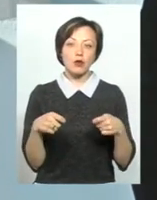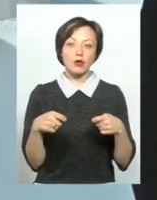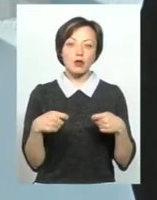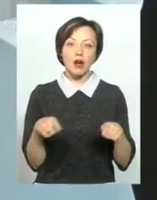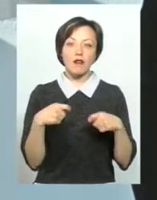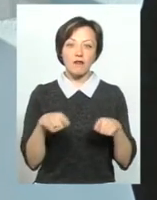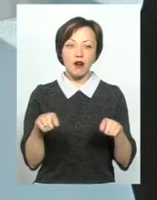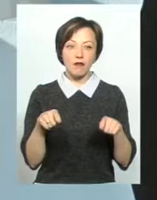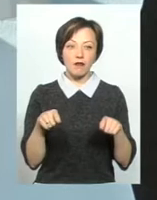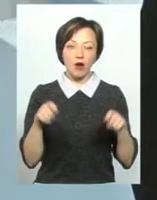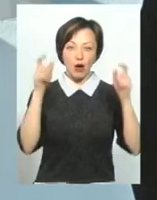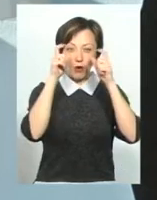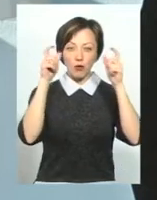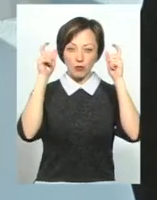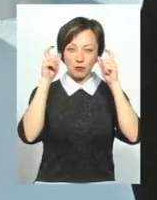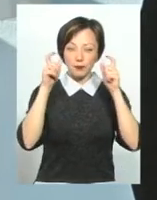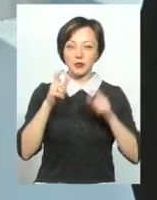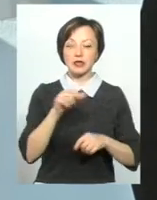оптику, а сам виходець із